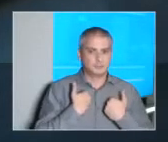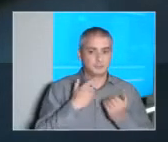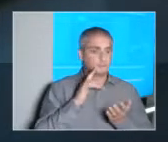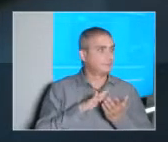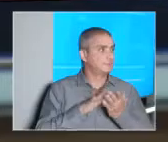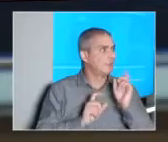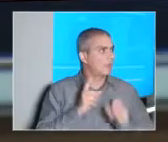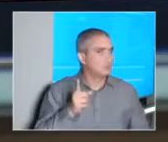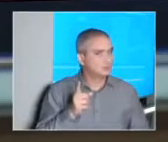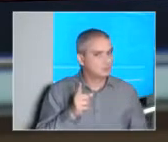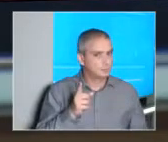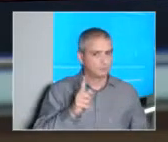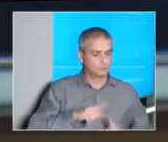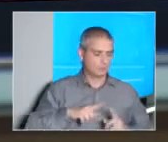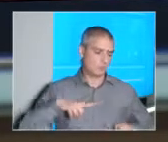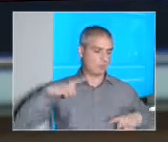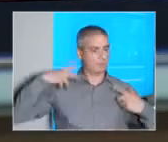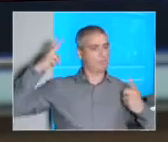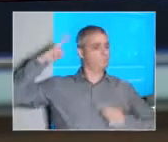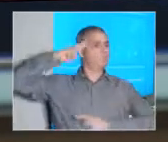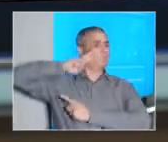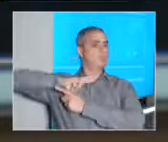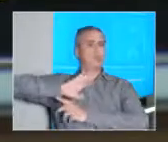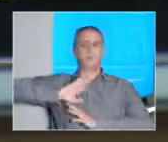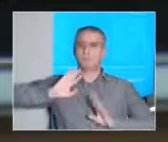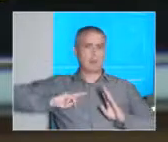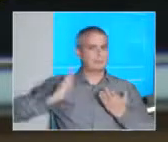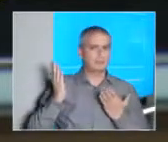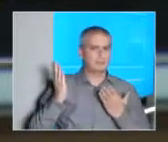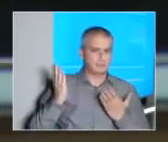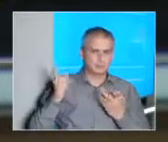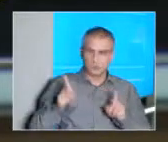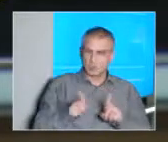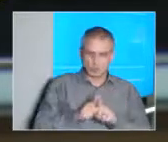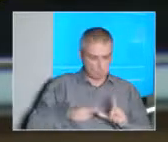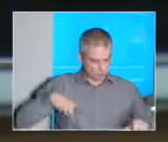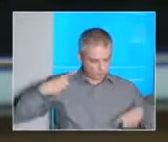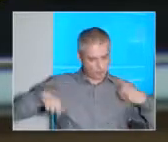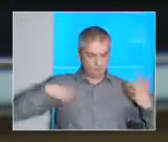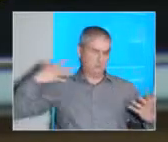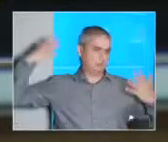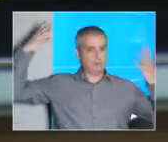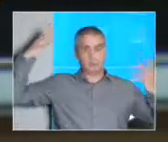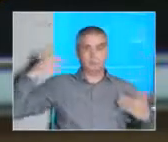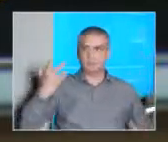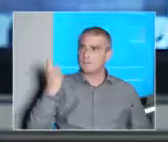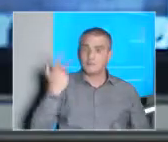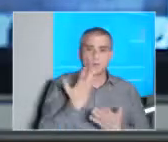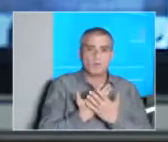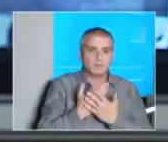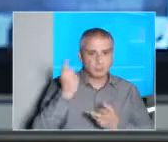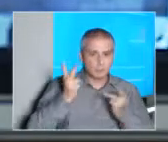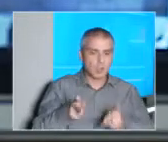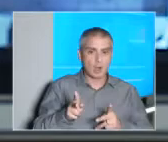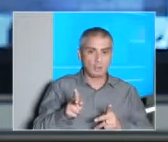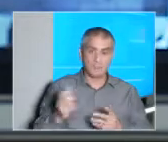פה אנשים, באדנות ובפטרונות בלתי נסבלת. זה מין שוויץ ואליטיזם. מעצם העובדה שהם